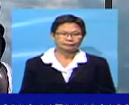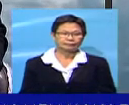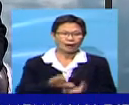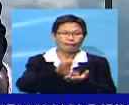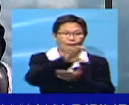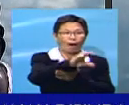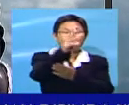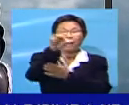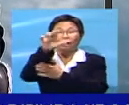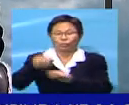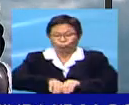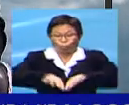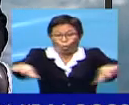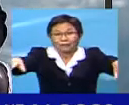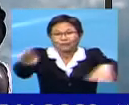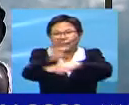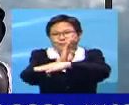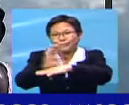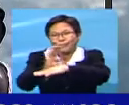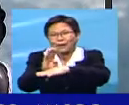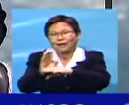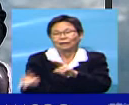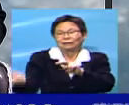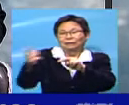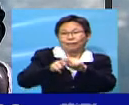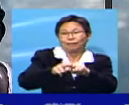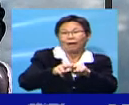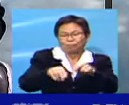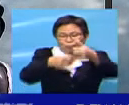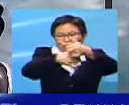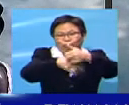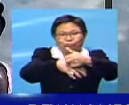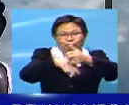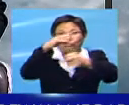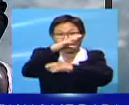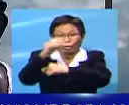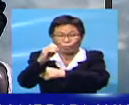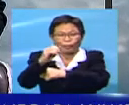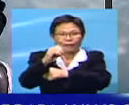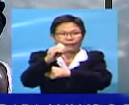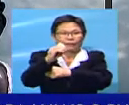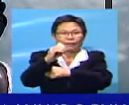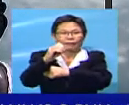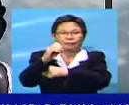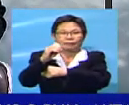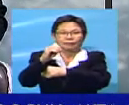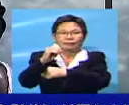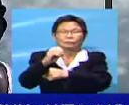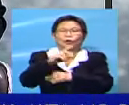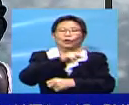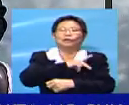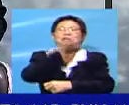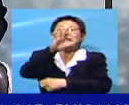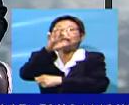pelaburan Mara memperluaskan segmen perniagaannya dengan menambah rangkaian Syarikat melalui penubuhan PMB analytics senang berhad ketua